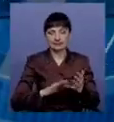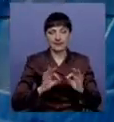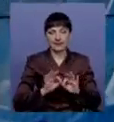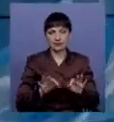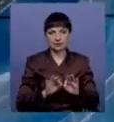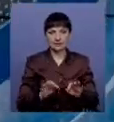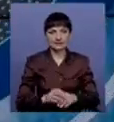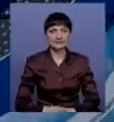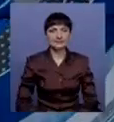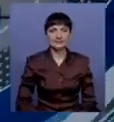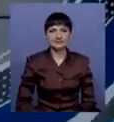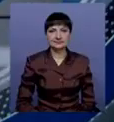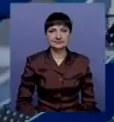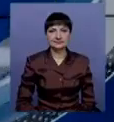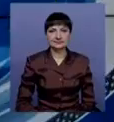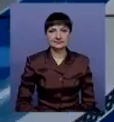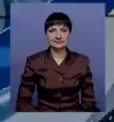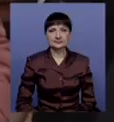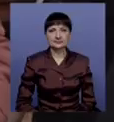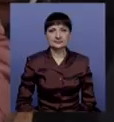моя коллега Жанна Тайтенова.